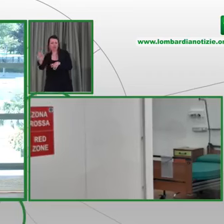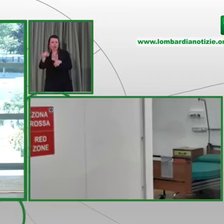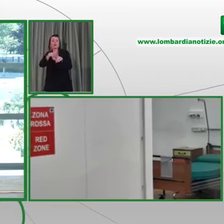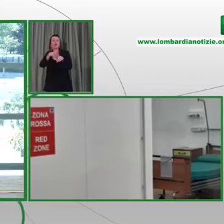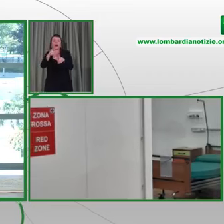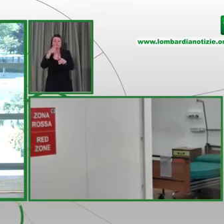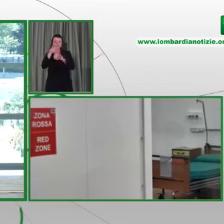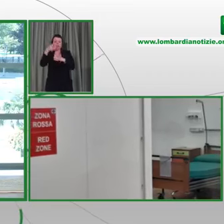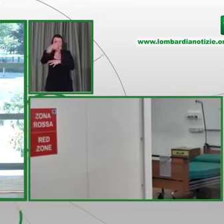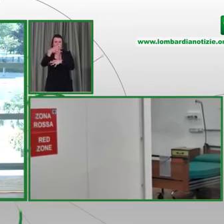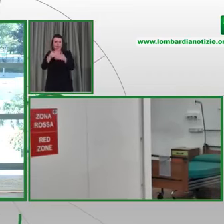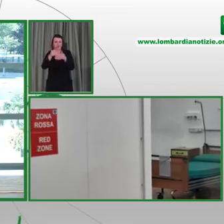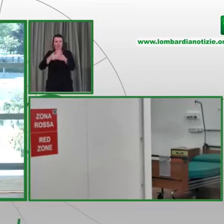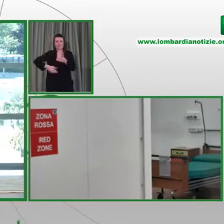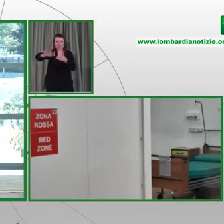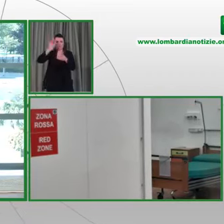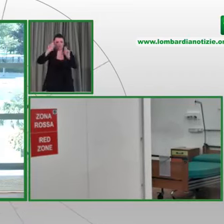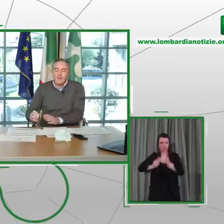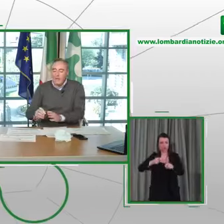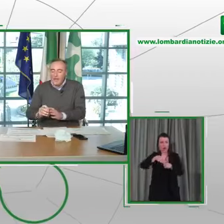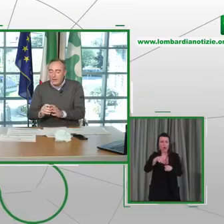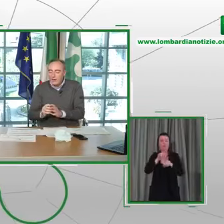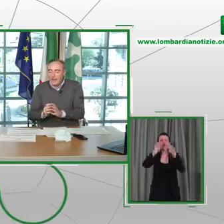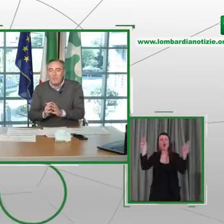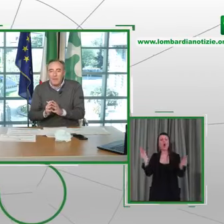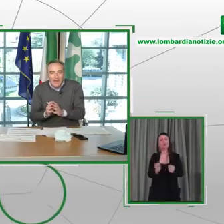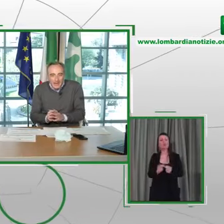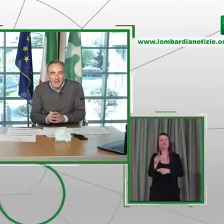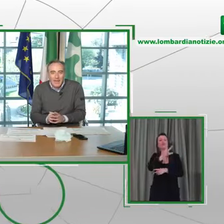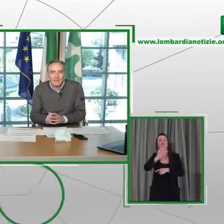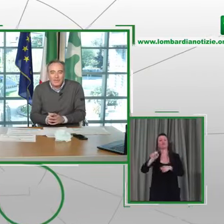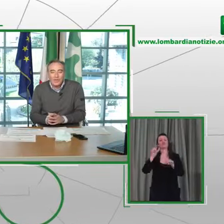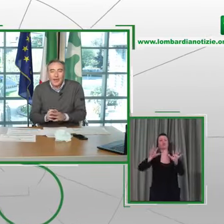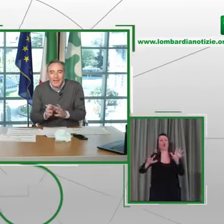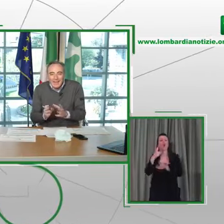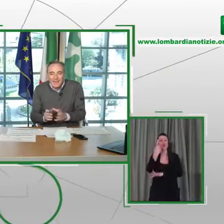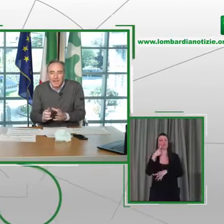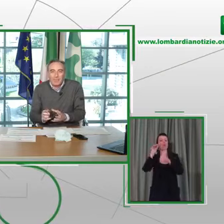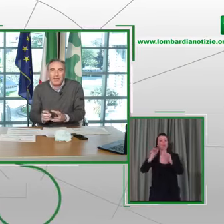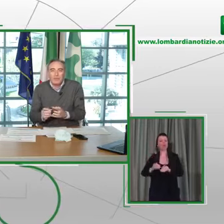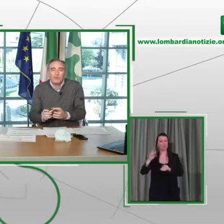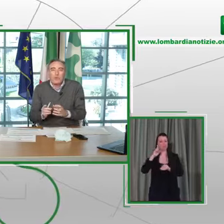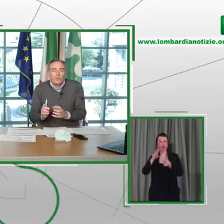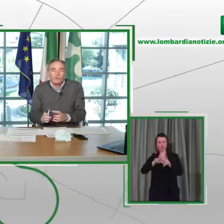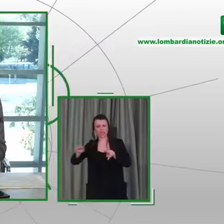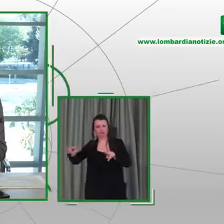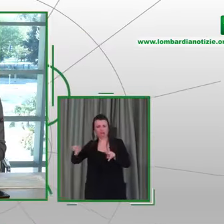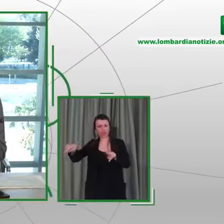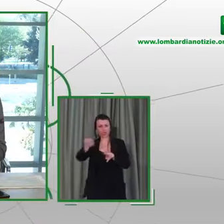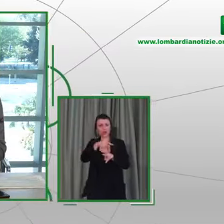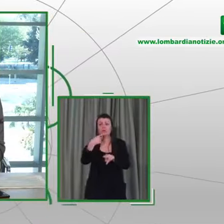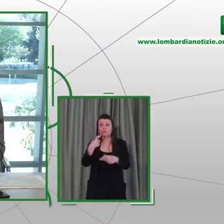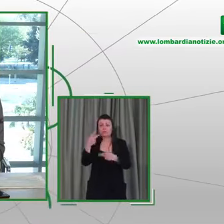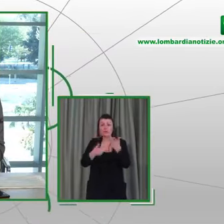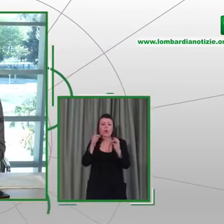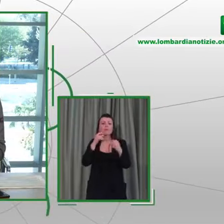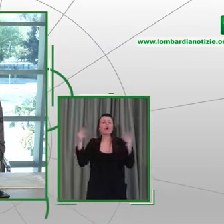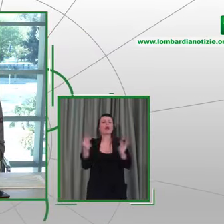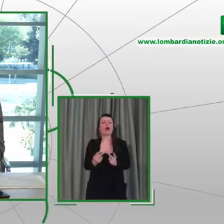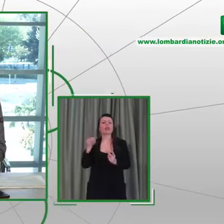complessiva di 381 posti è un hub e dicevo la realtà perché questo è uno sforzo della comunità